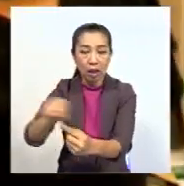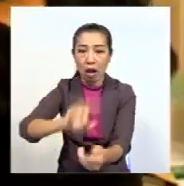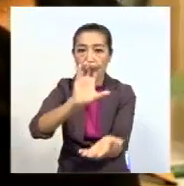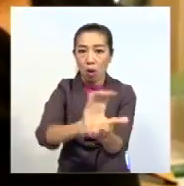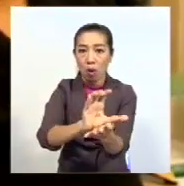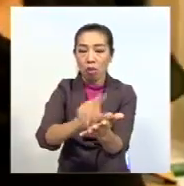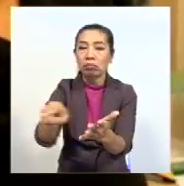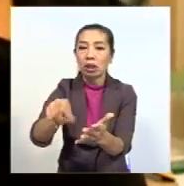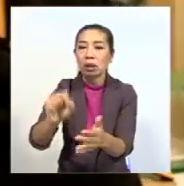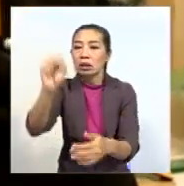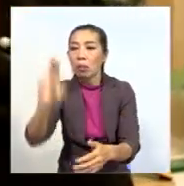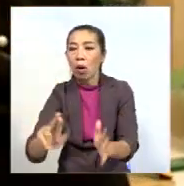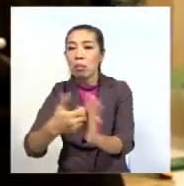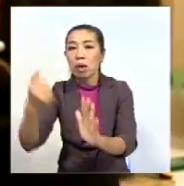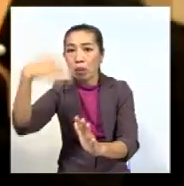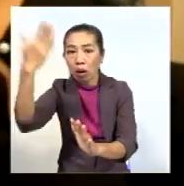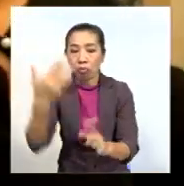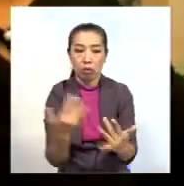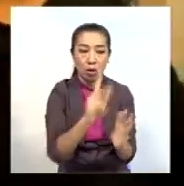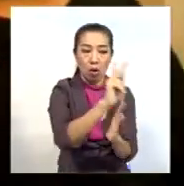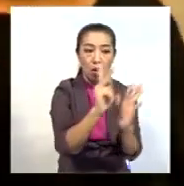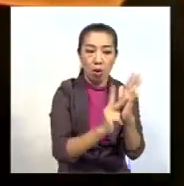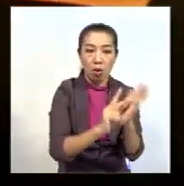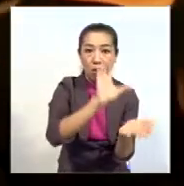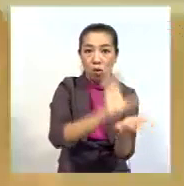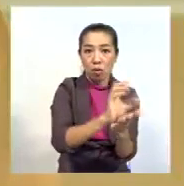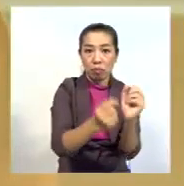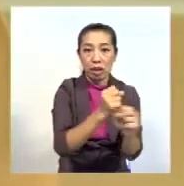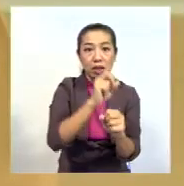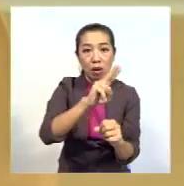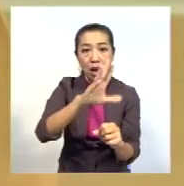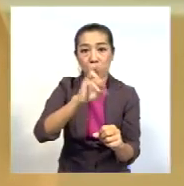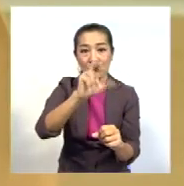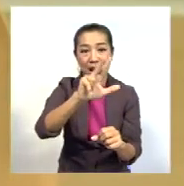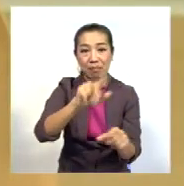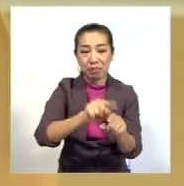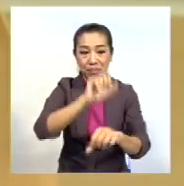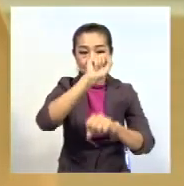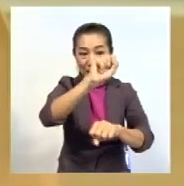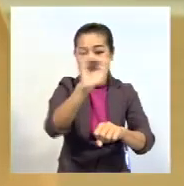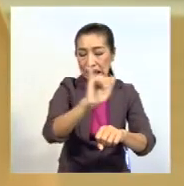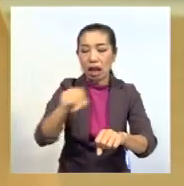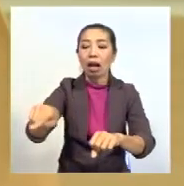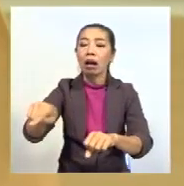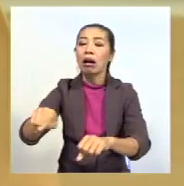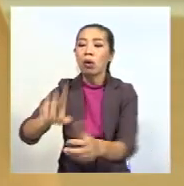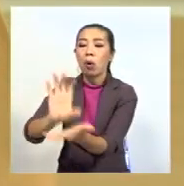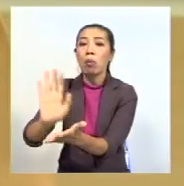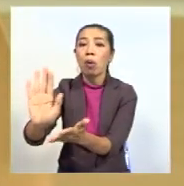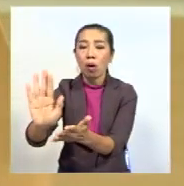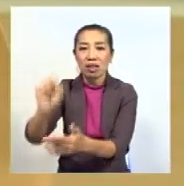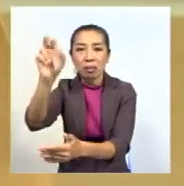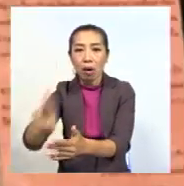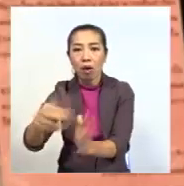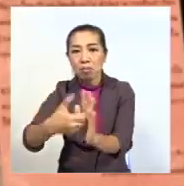เบิกจ่ายไปพลางก่อนในระหว่างที่รองบ63ประกาศใช้แต่การใช้งบประมาณจะใช้ได้เพียงร้อย